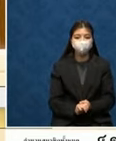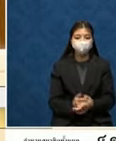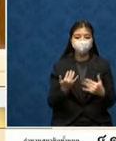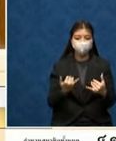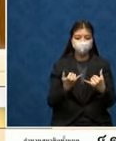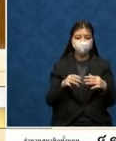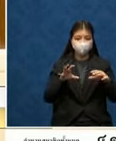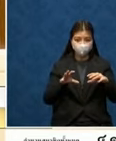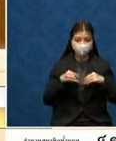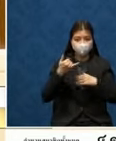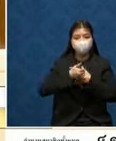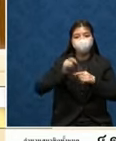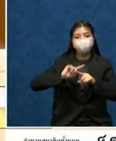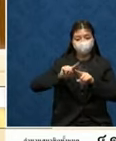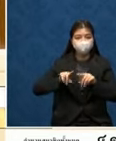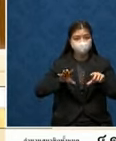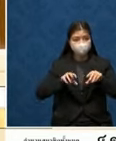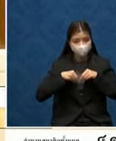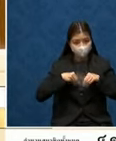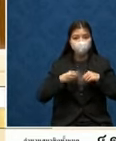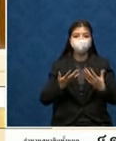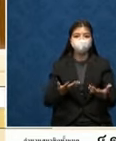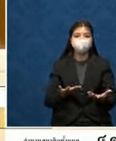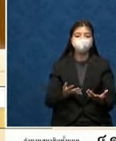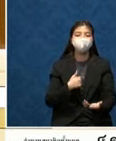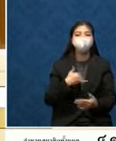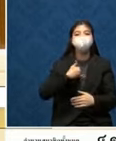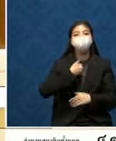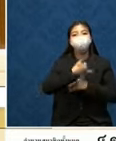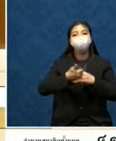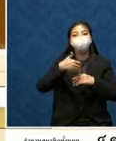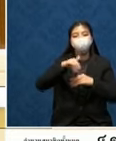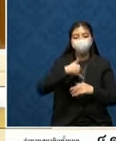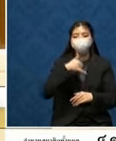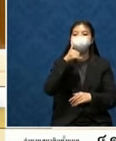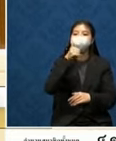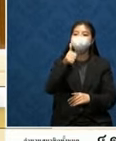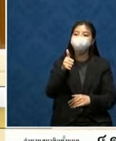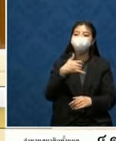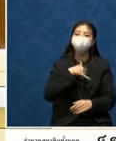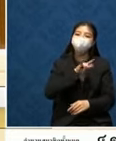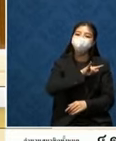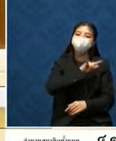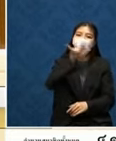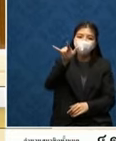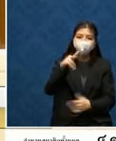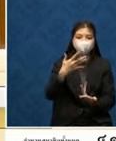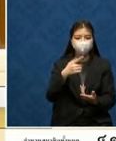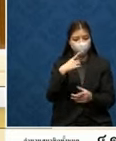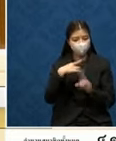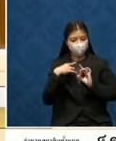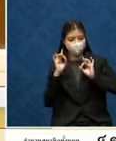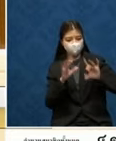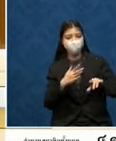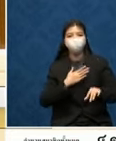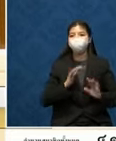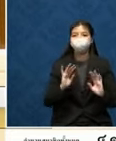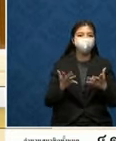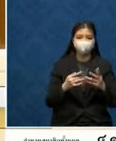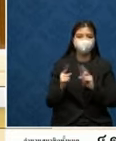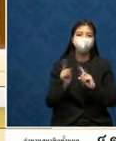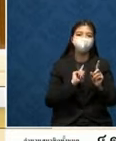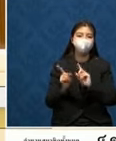การยอมรับจากต่างประเทศมากพอสมควรผมเดินทางไปต่างประเทศผมไม่เห็นเเเครังเกียจผมสักคนเลยเค้าก็คุย